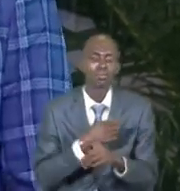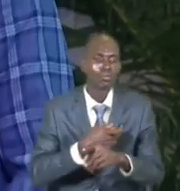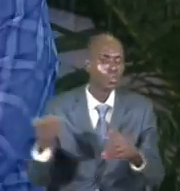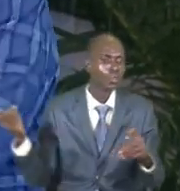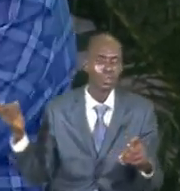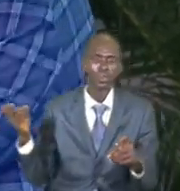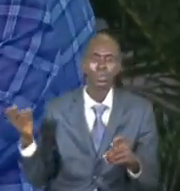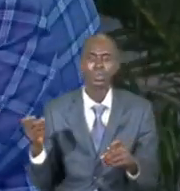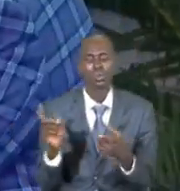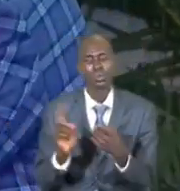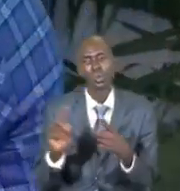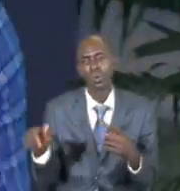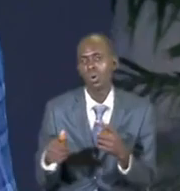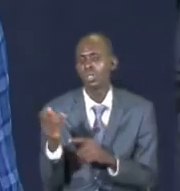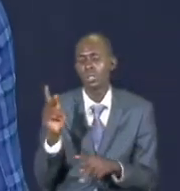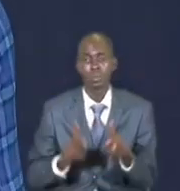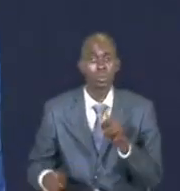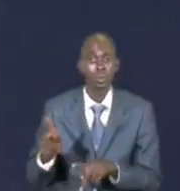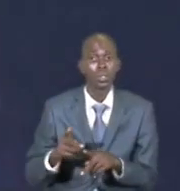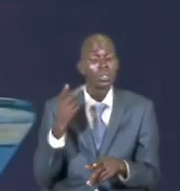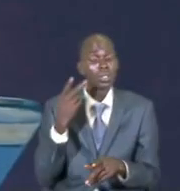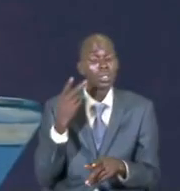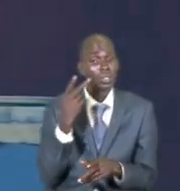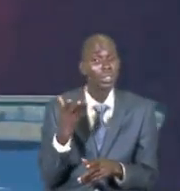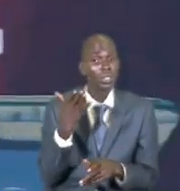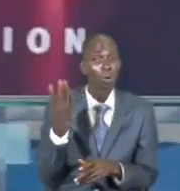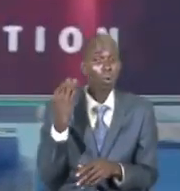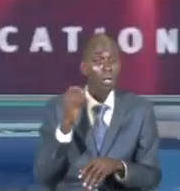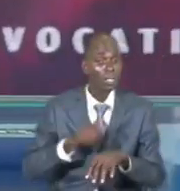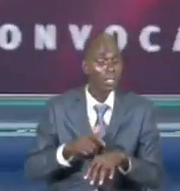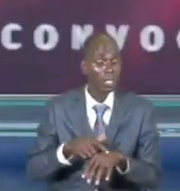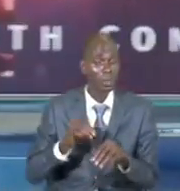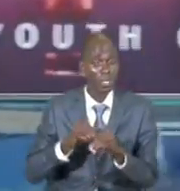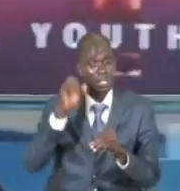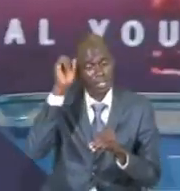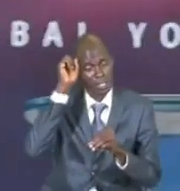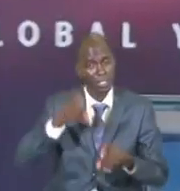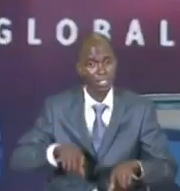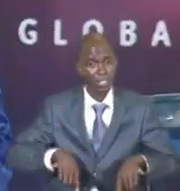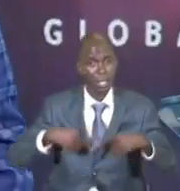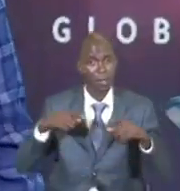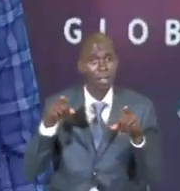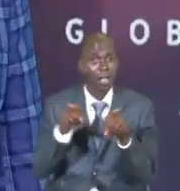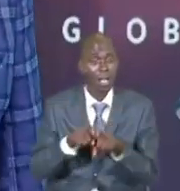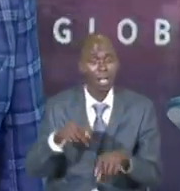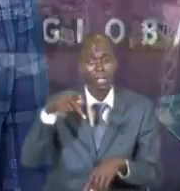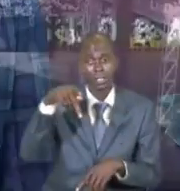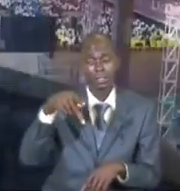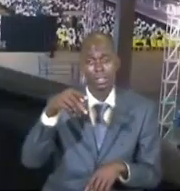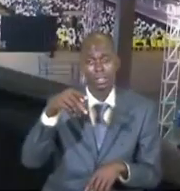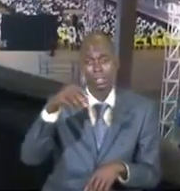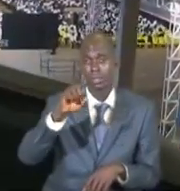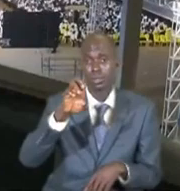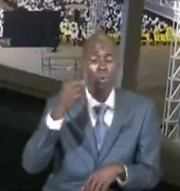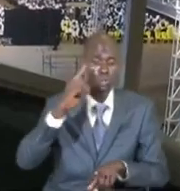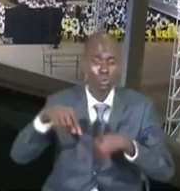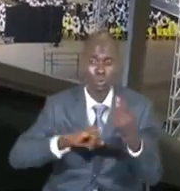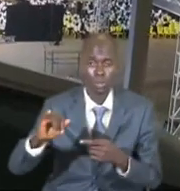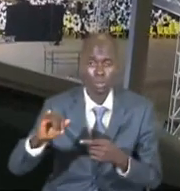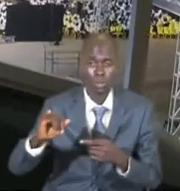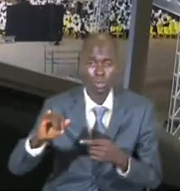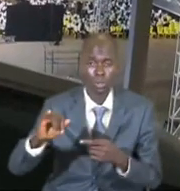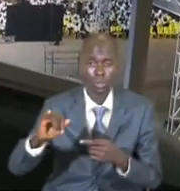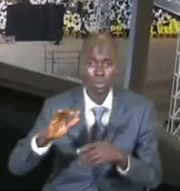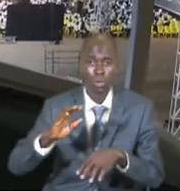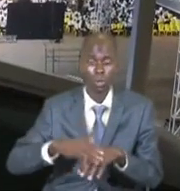ọ na-aga n'ụzọ ịgala ndị mmadụ n'iyi, onye nwaanyị wee gbochie ya. Onye nwaanyị, mgbe ọ bịara n'ụzọ gị wee kwụsị gị, ọ bụ maka ọdịmma